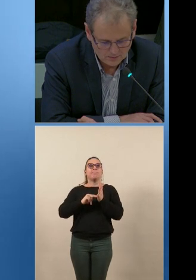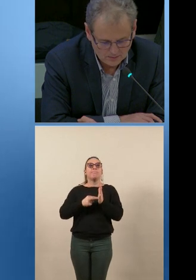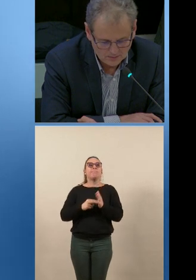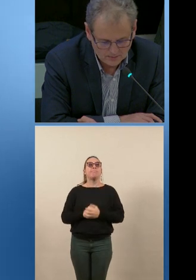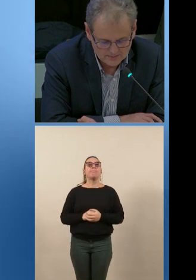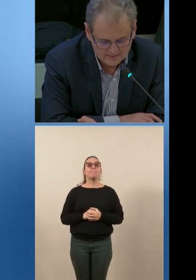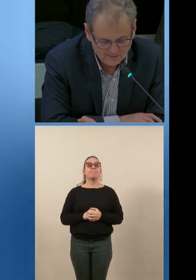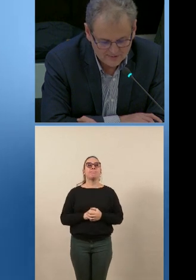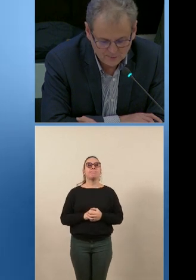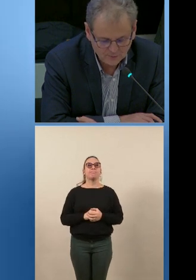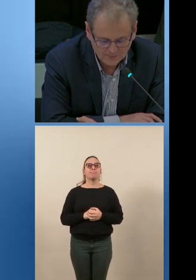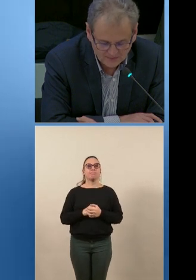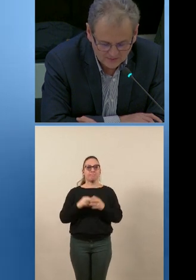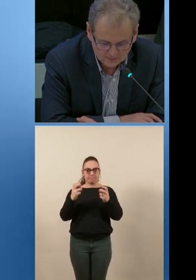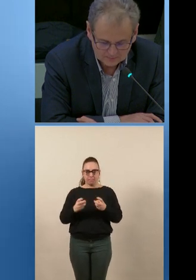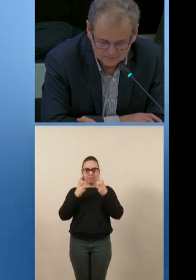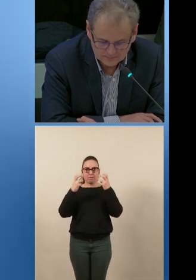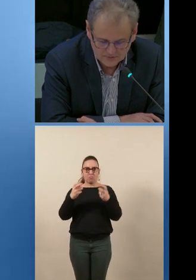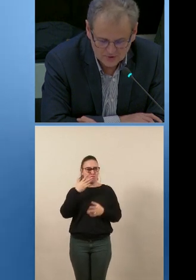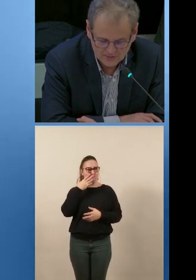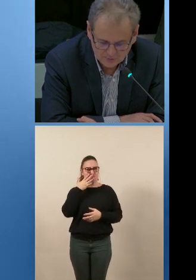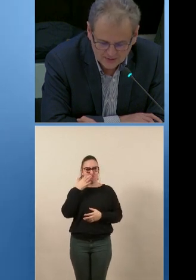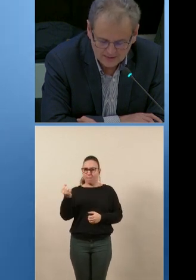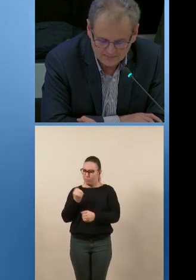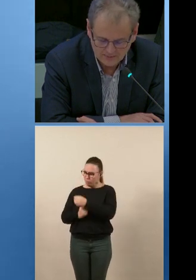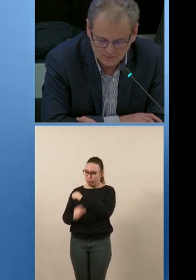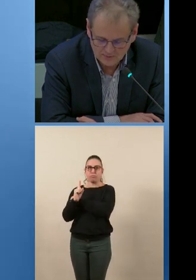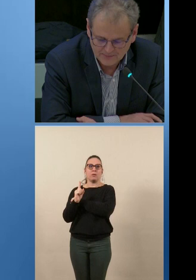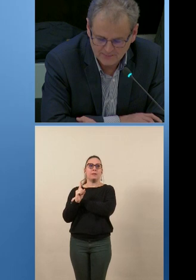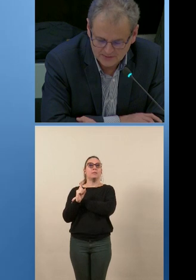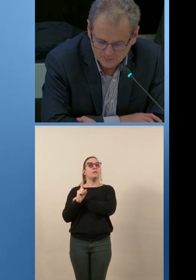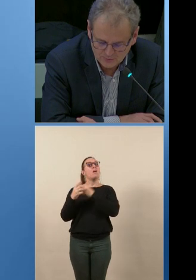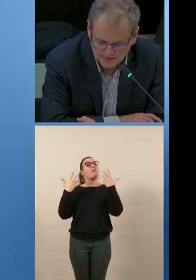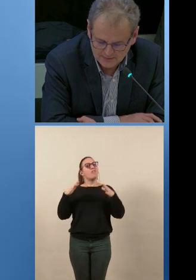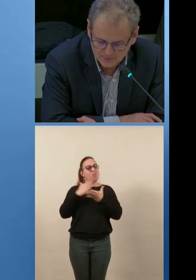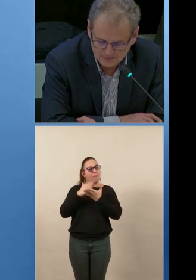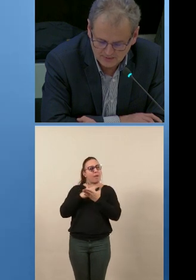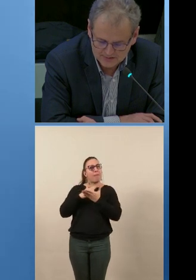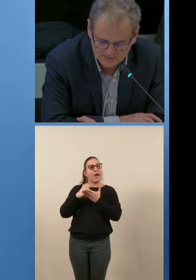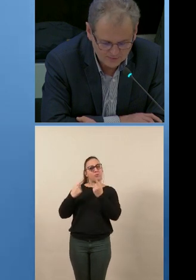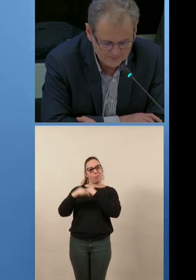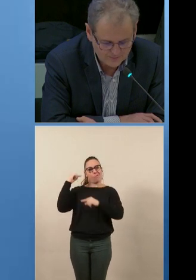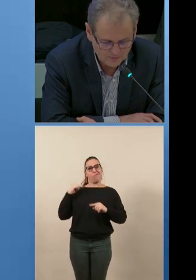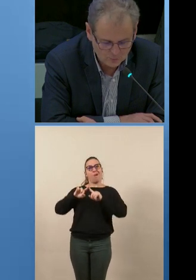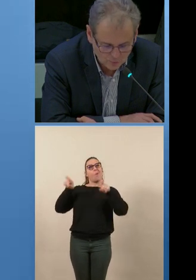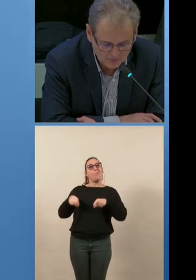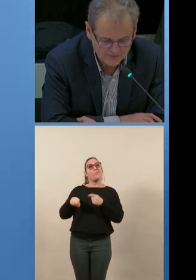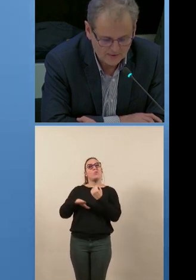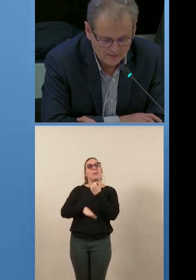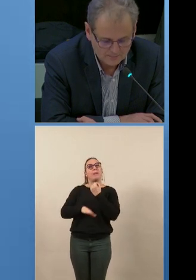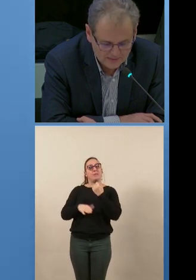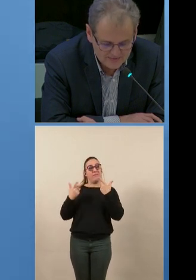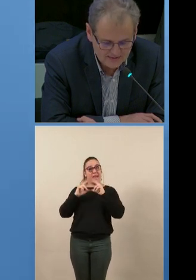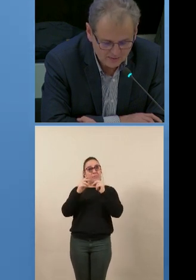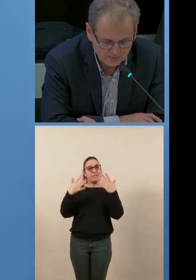investissements cette inflation sans précédent déjà évoquée lors de la préparation du dernier budget primitif dure